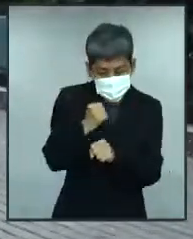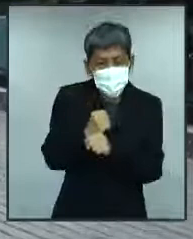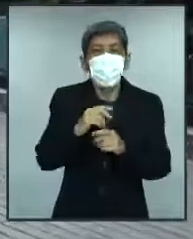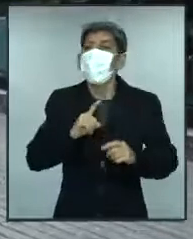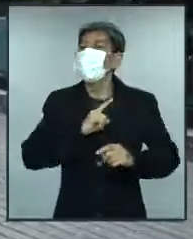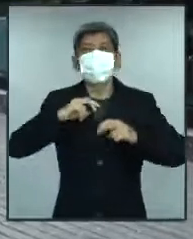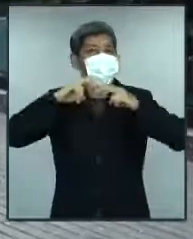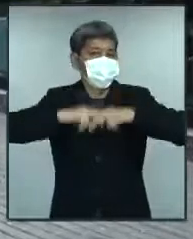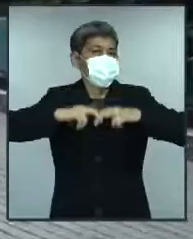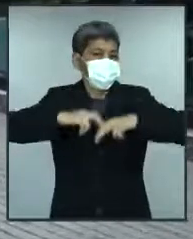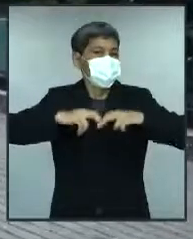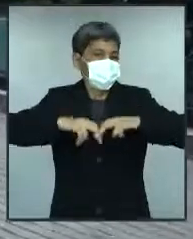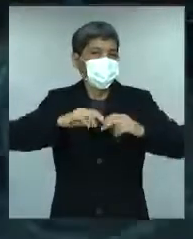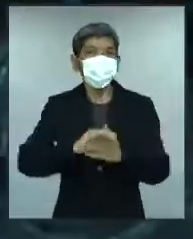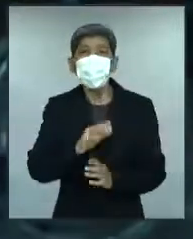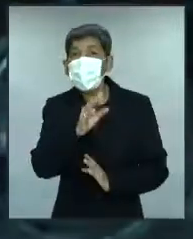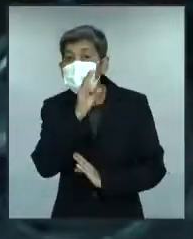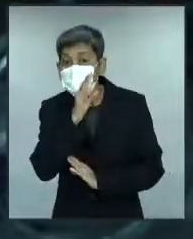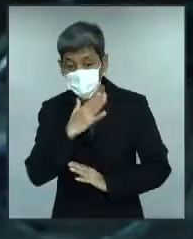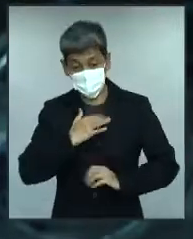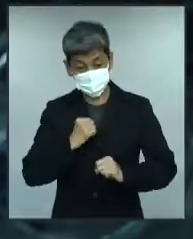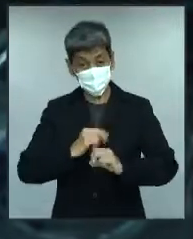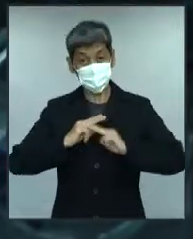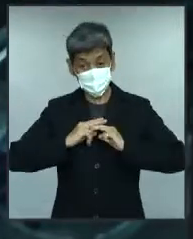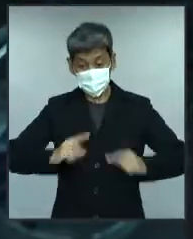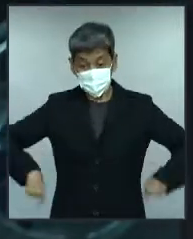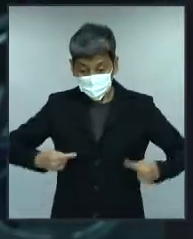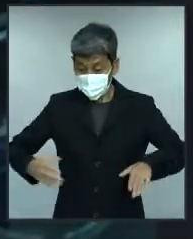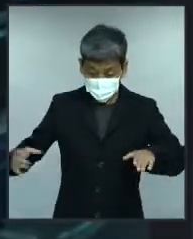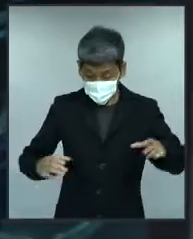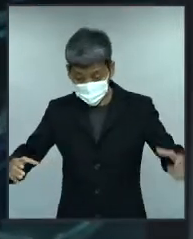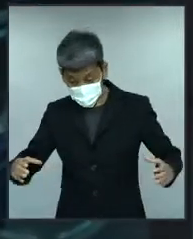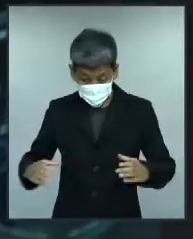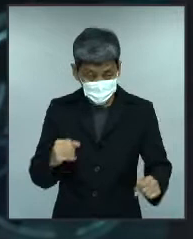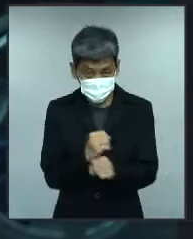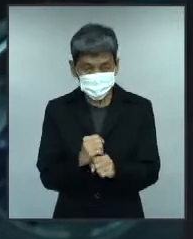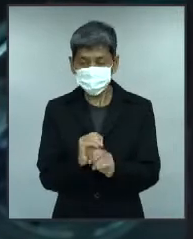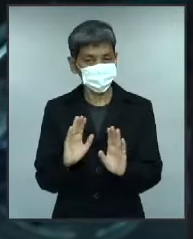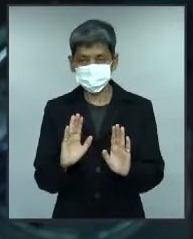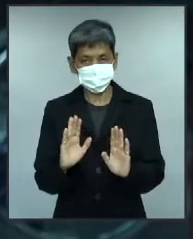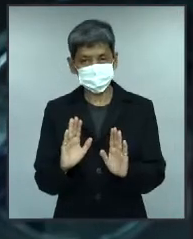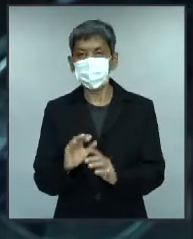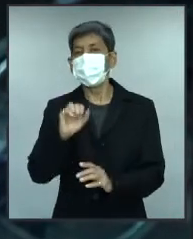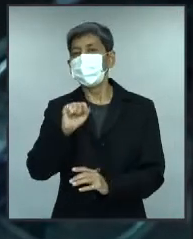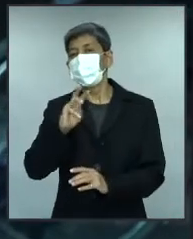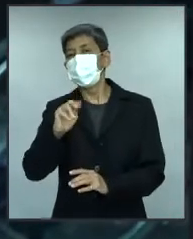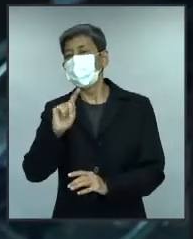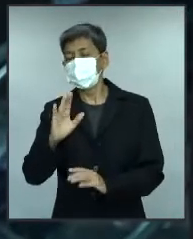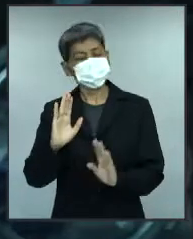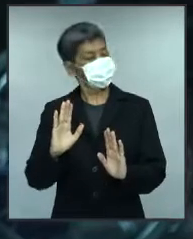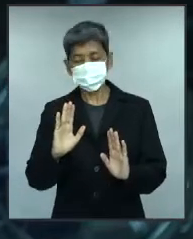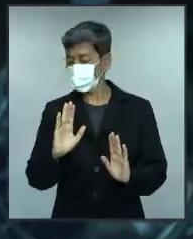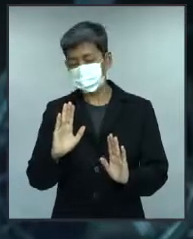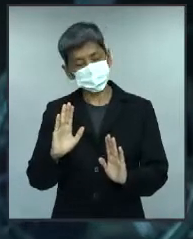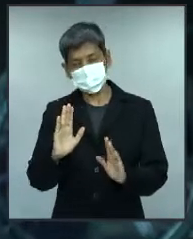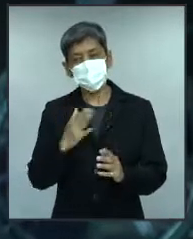เราอยู่ในความประเด็นนั้นนะใช่แต่ถ้าเกิดให้เราผลิตเองเนี่ยทางนโยบายของสวช.หรือ M-Tech